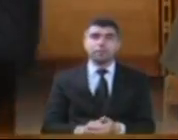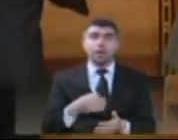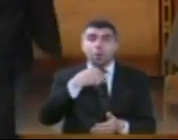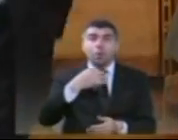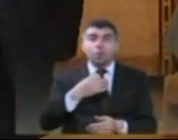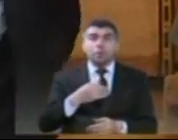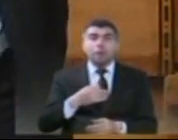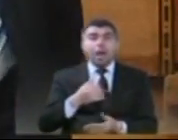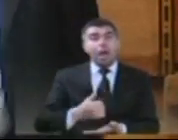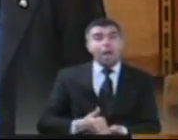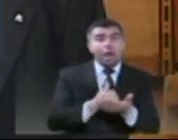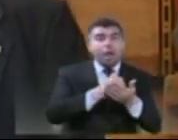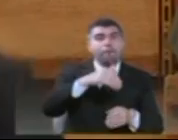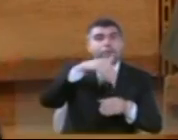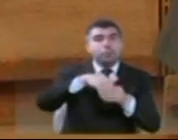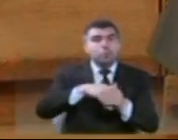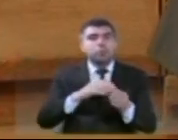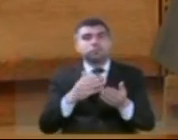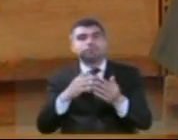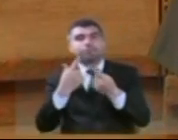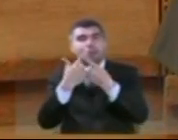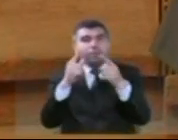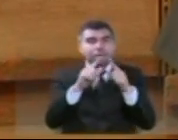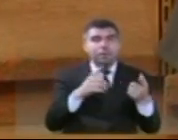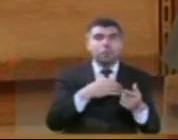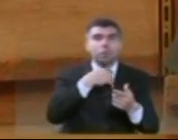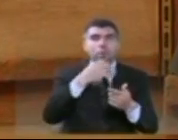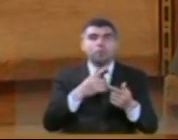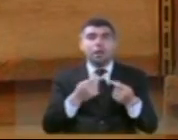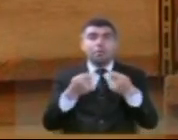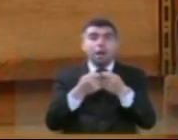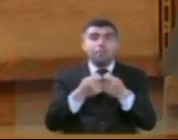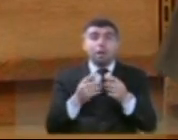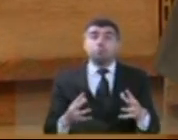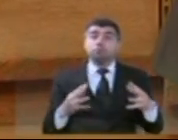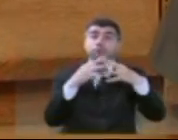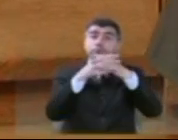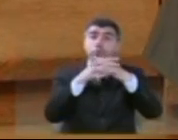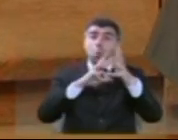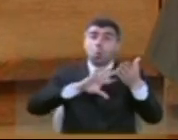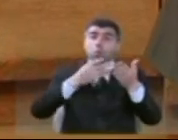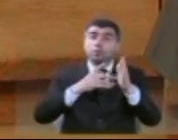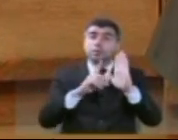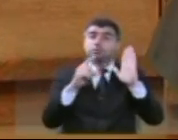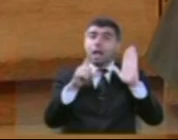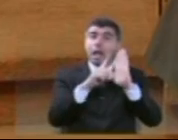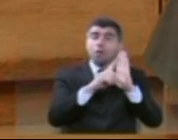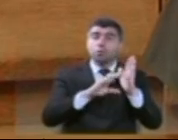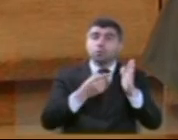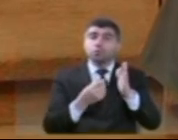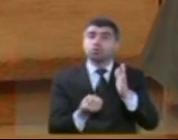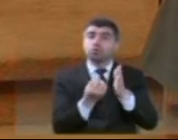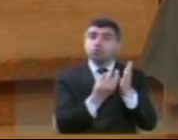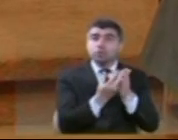بالتمكين الاقتصادي فيه شقين، شق المرتبط بالاقتصاد التضامني بشكل عام والذي نسهر عليه